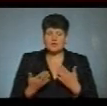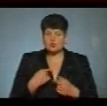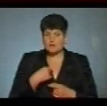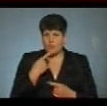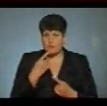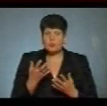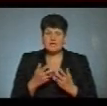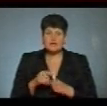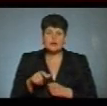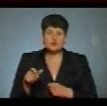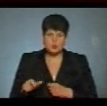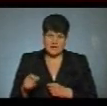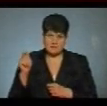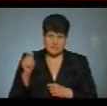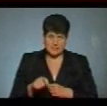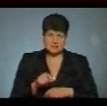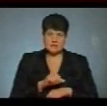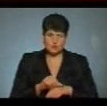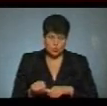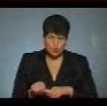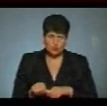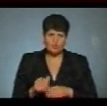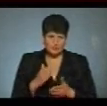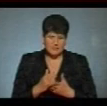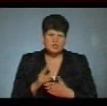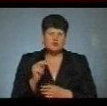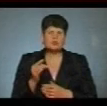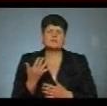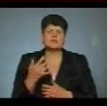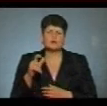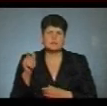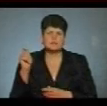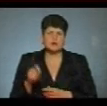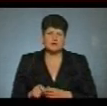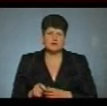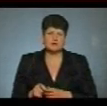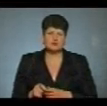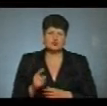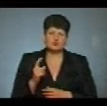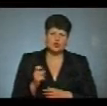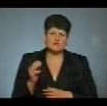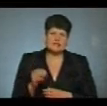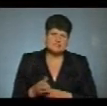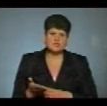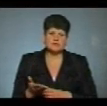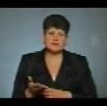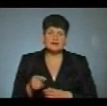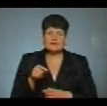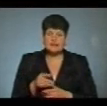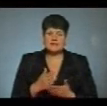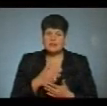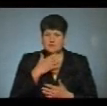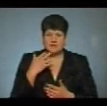які приїхали із-за кордону, чи є певне число, про яких ми можемо говорити? Скільки це їх в сотнях, в тисячах, можливо? Їх є багато.